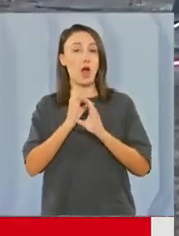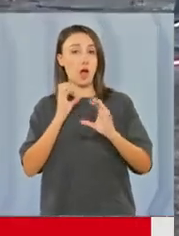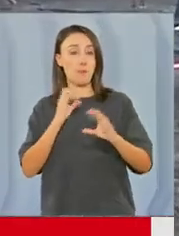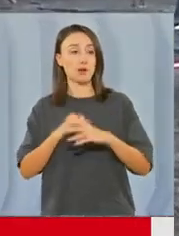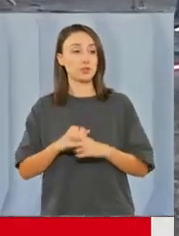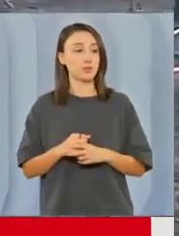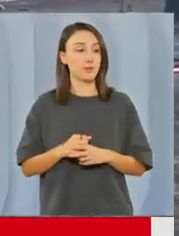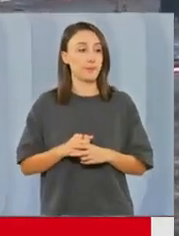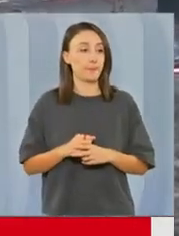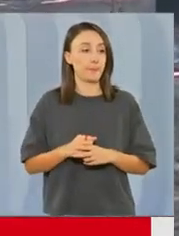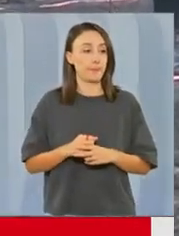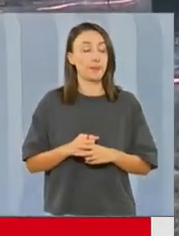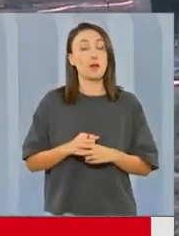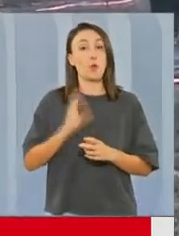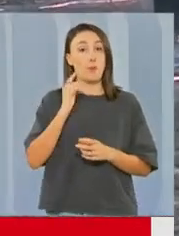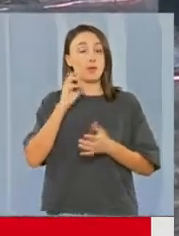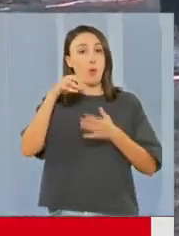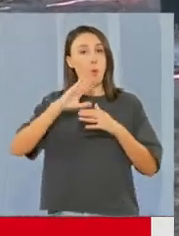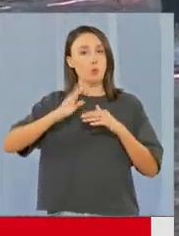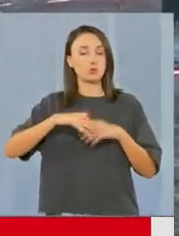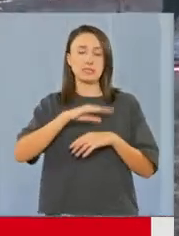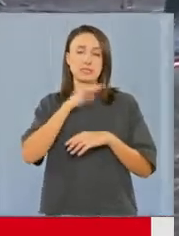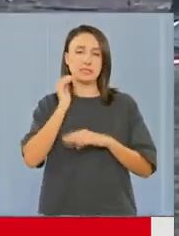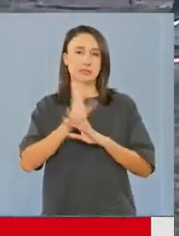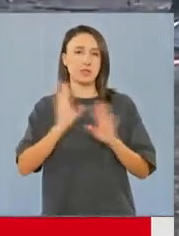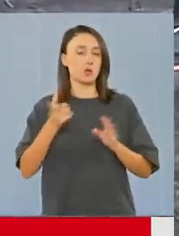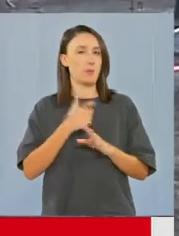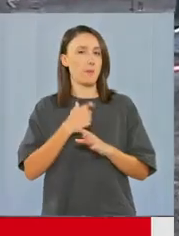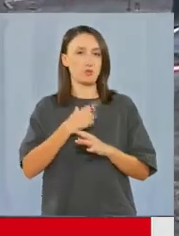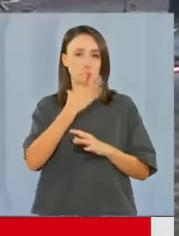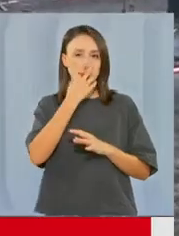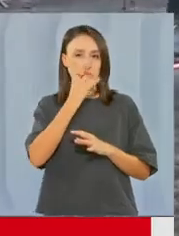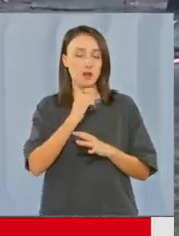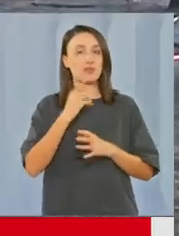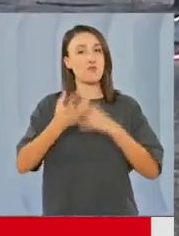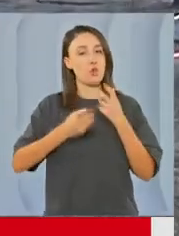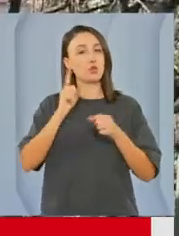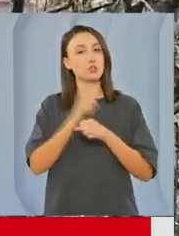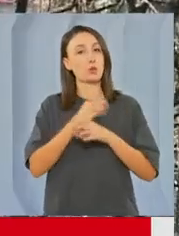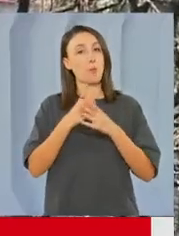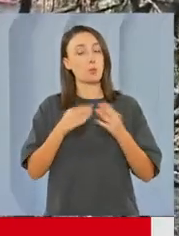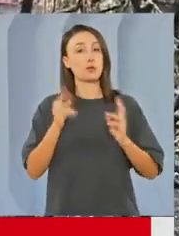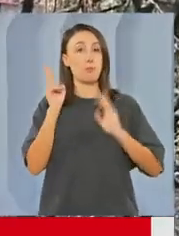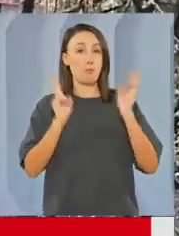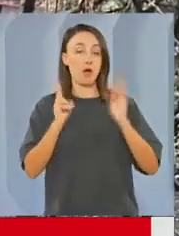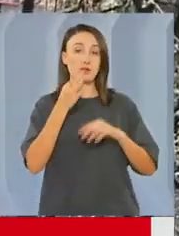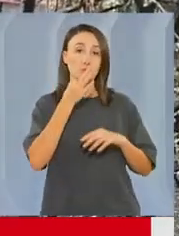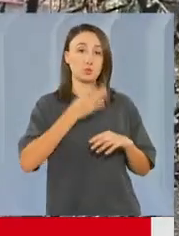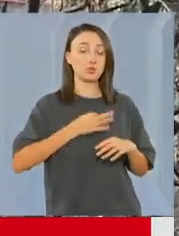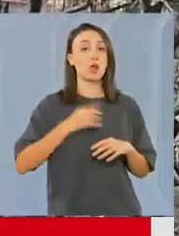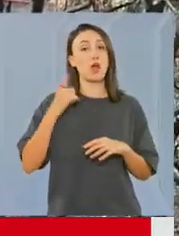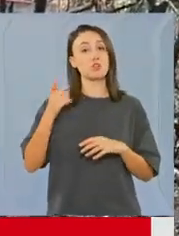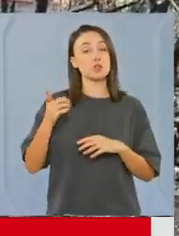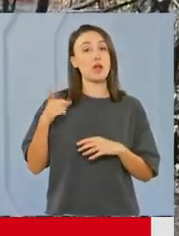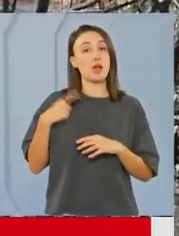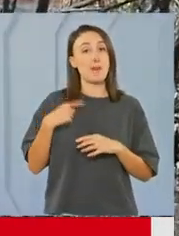spumă. Locuitorii din zona au ajuns la limita disperării. Sunt mâhniți de incendiile tot mai dese în parc și spun că acesta